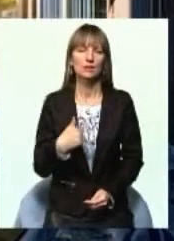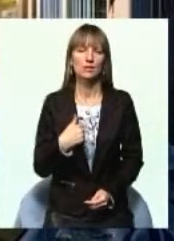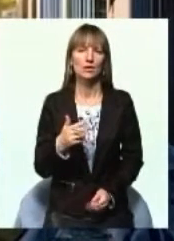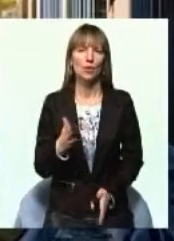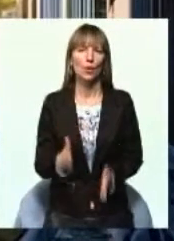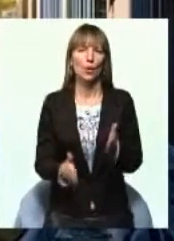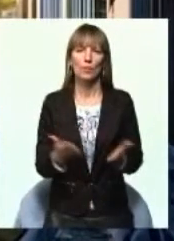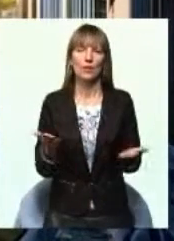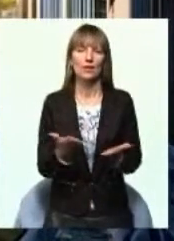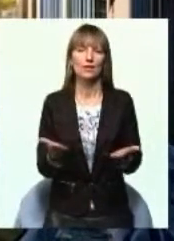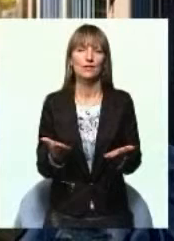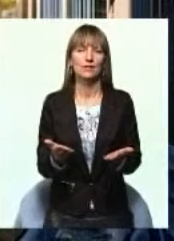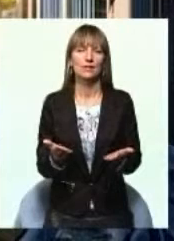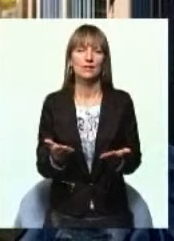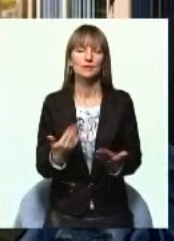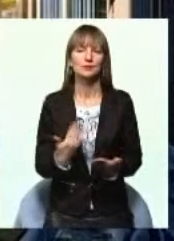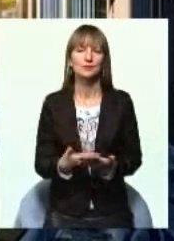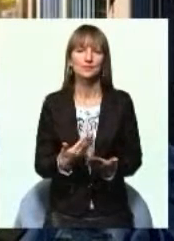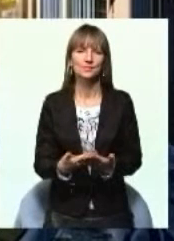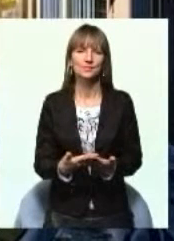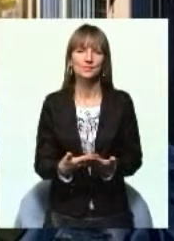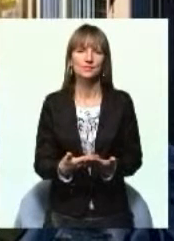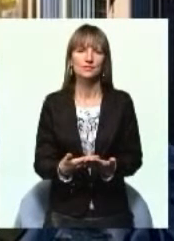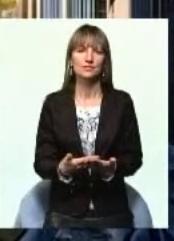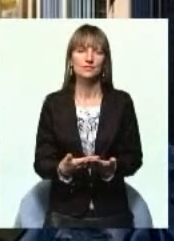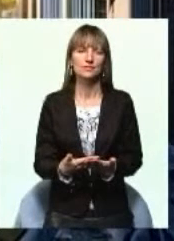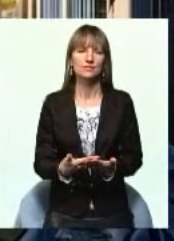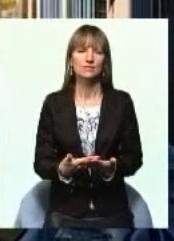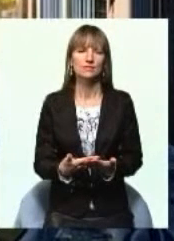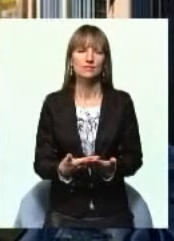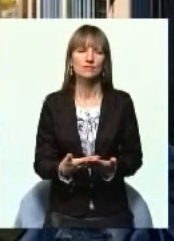робота какой-то. Например, еду